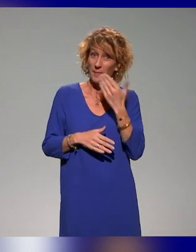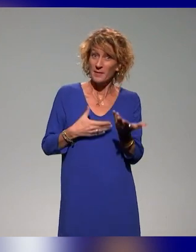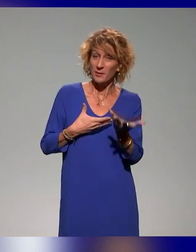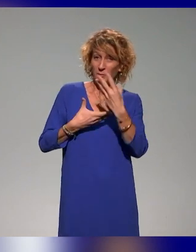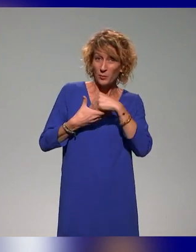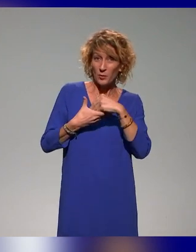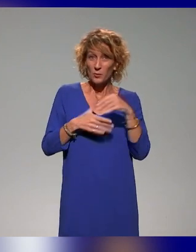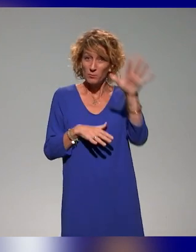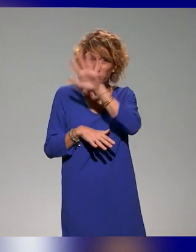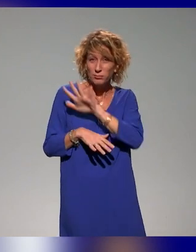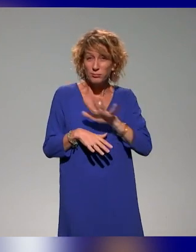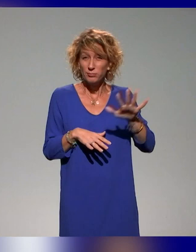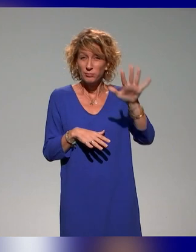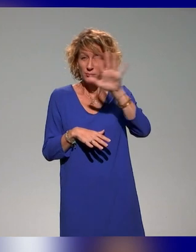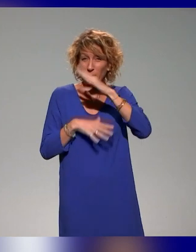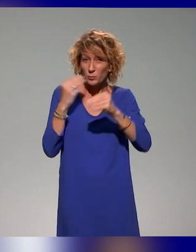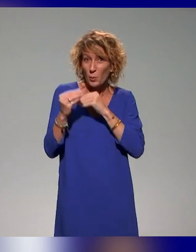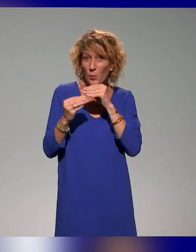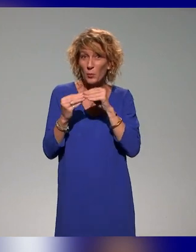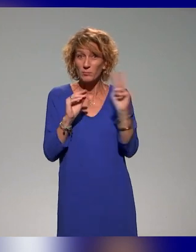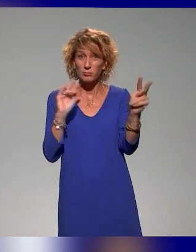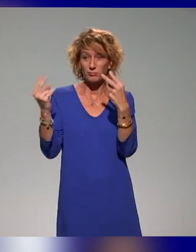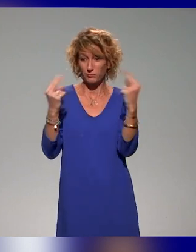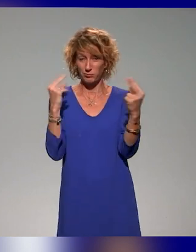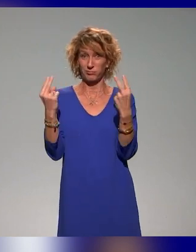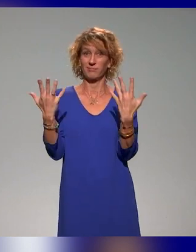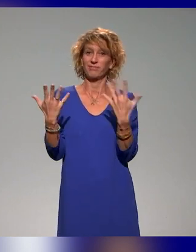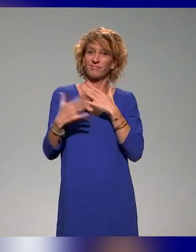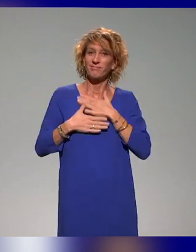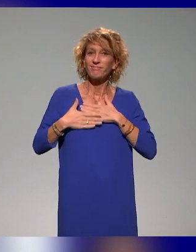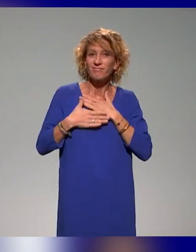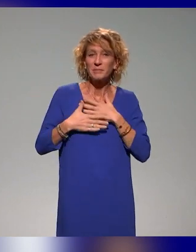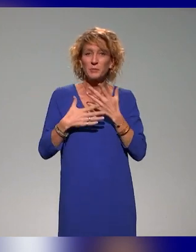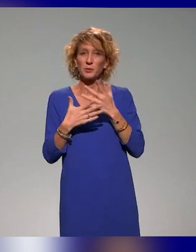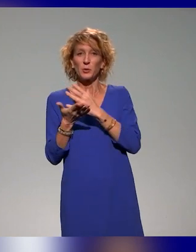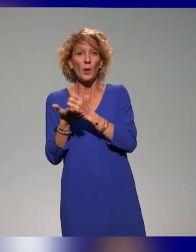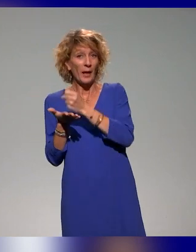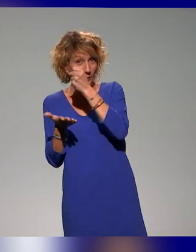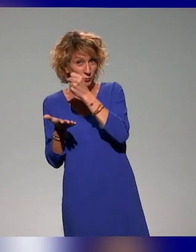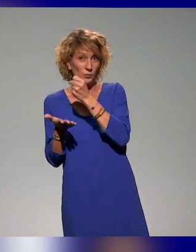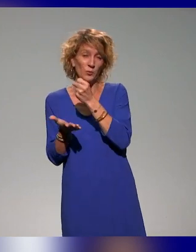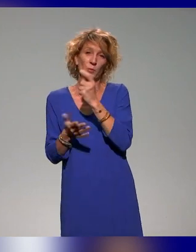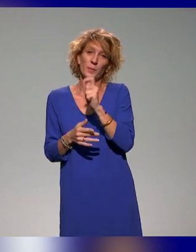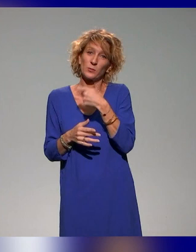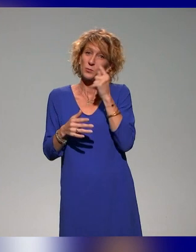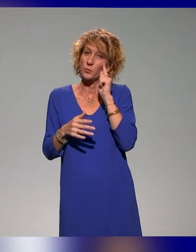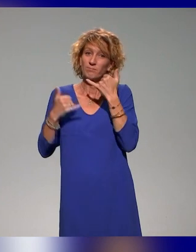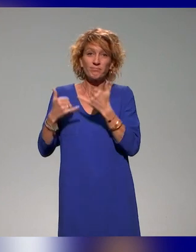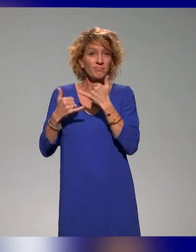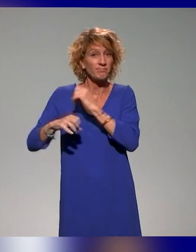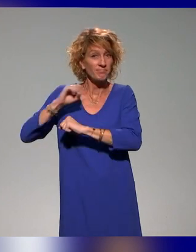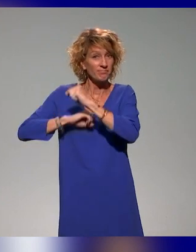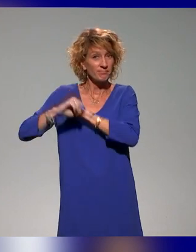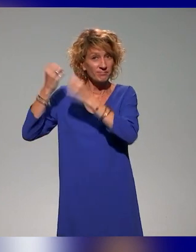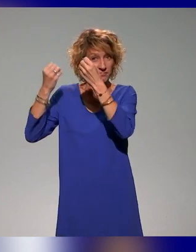rejoindre de partout dans le monde. On a des personnes qui nous rejoignent de La Réunion, puisque l'événement est organisé à